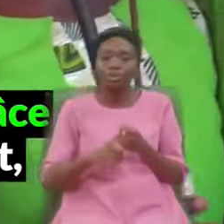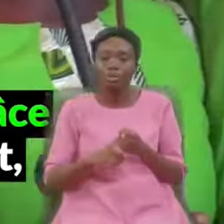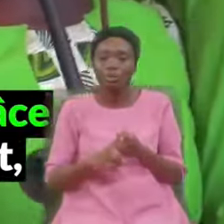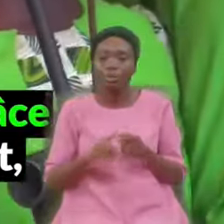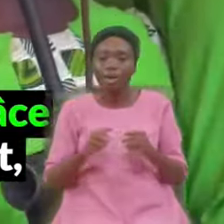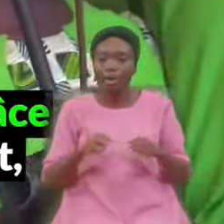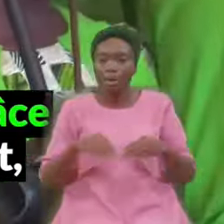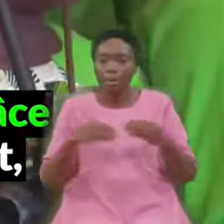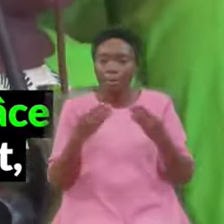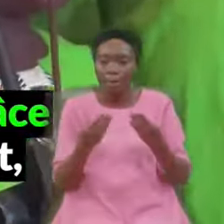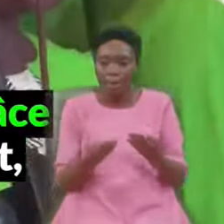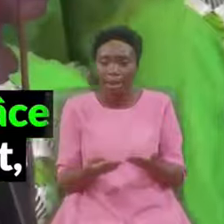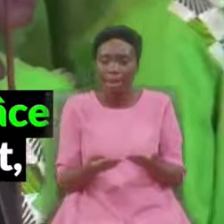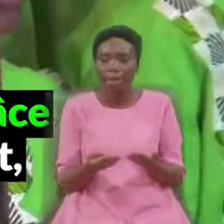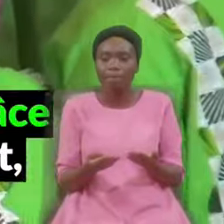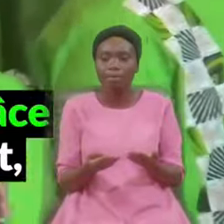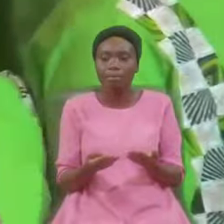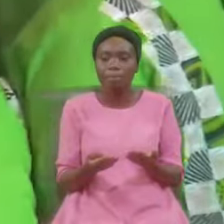t'accorder.